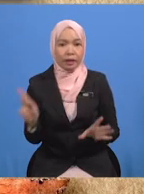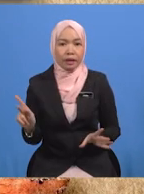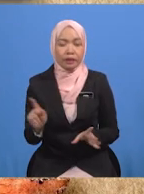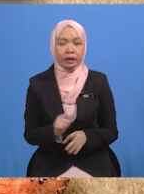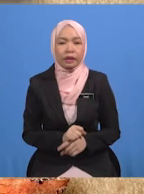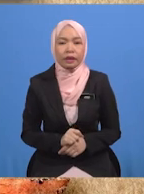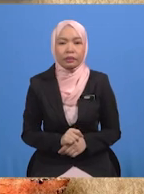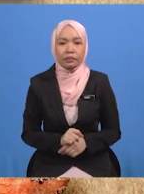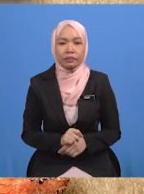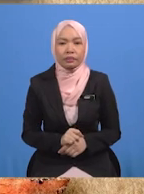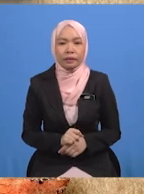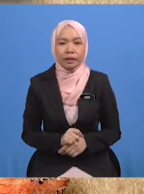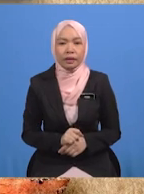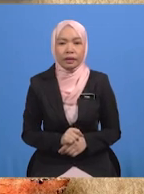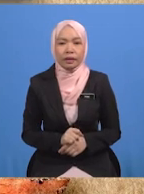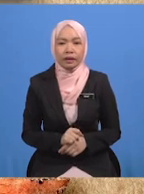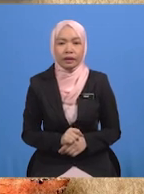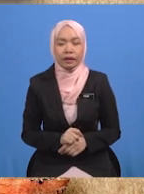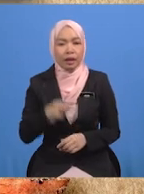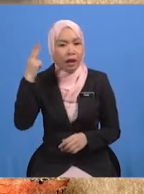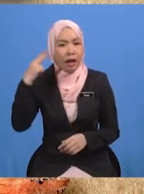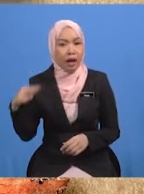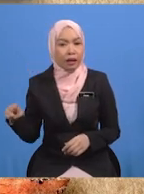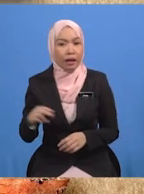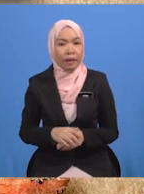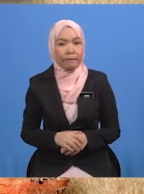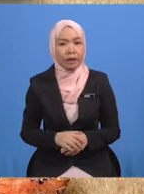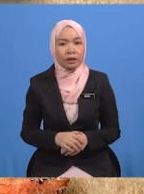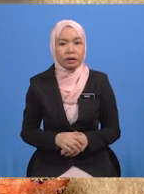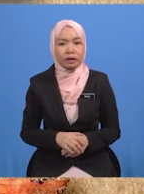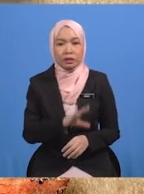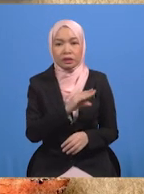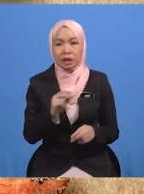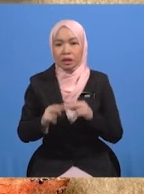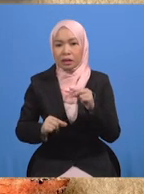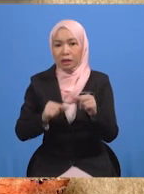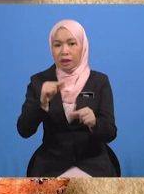isu seperti sentimen agama yang berkaitan